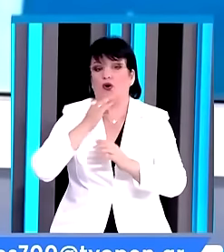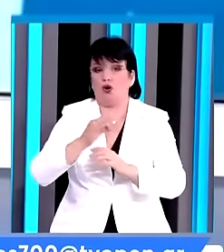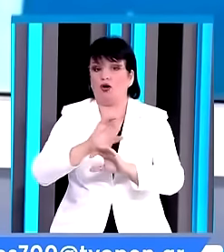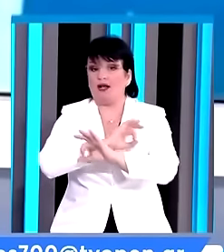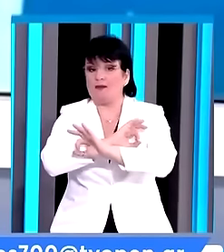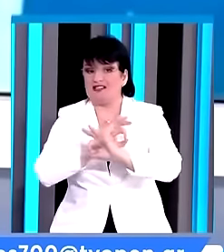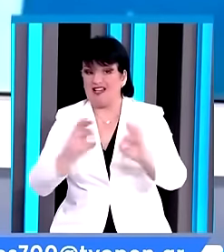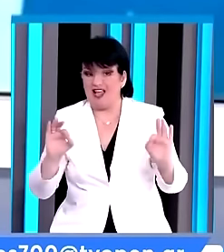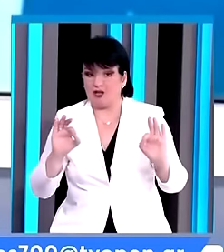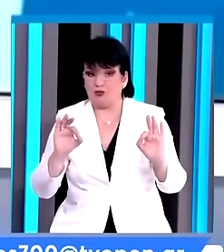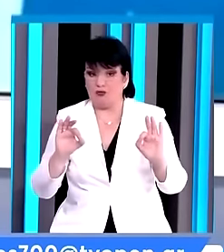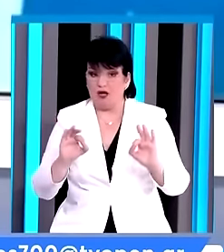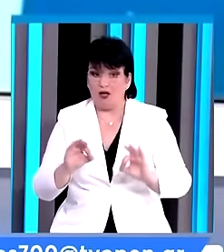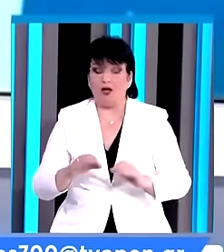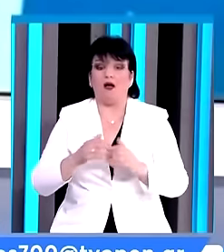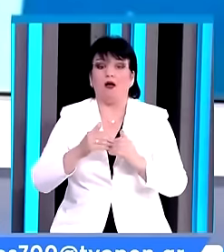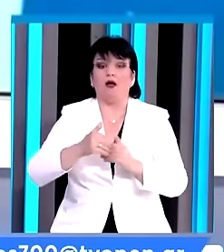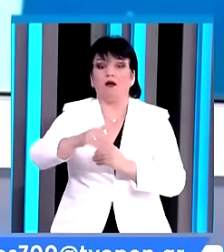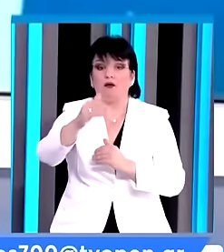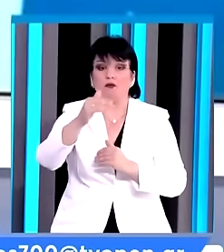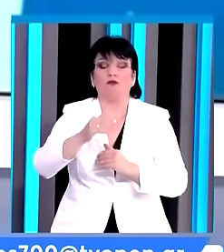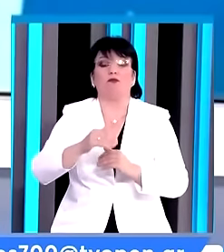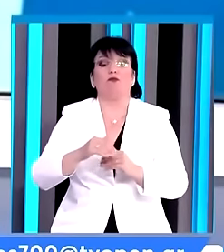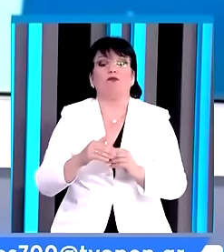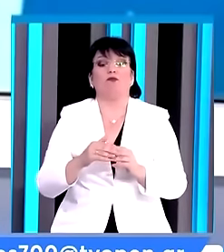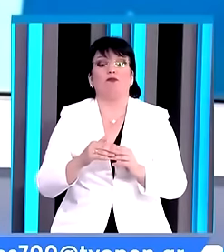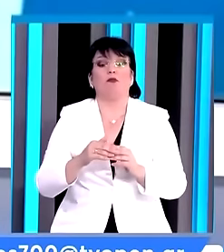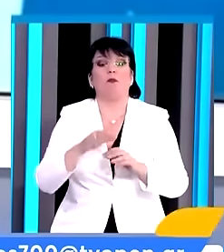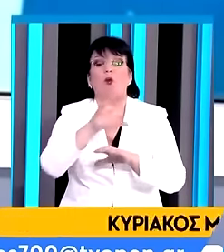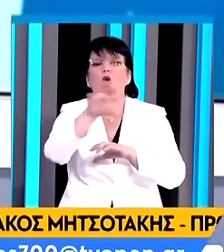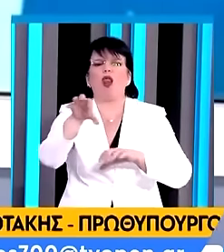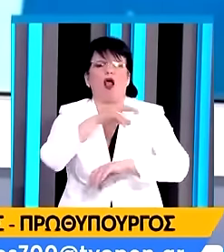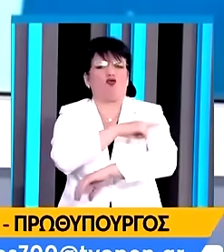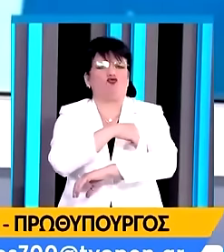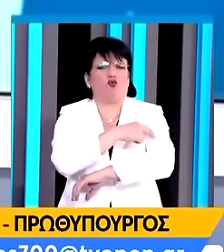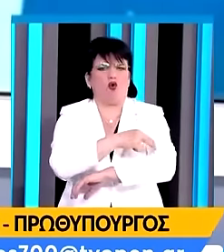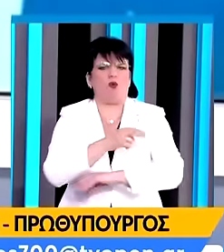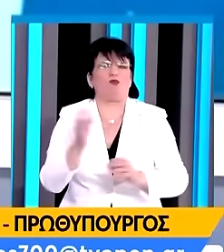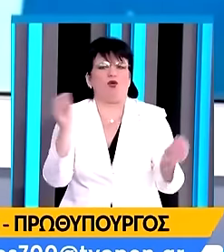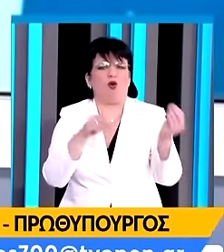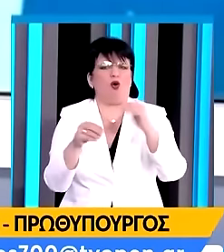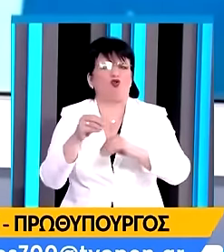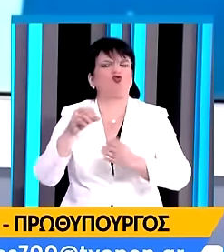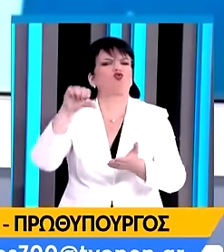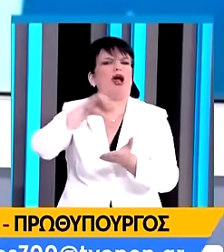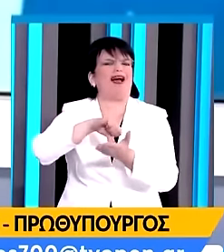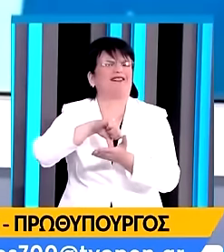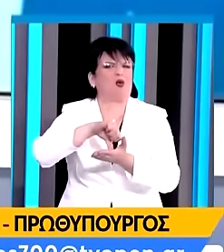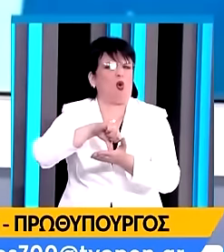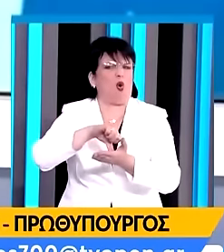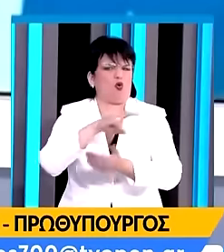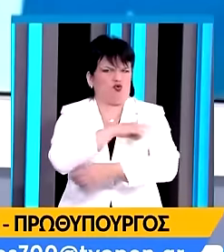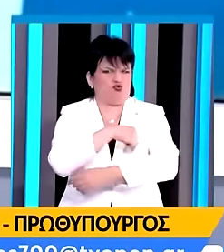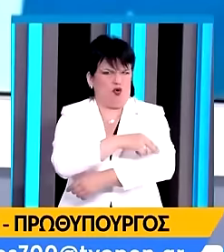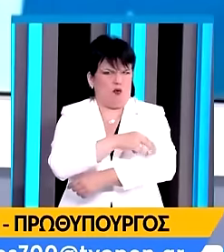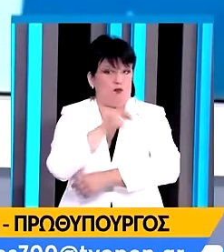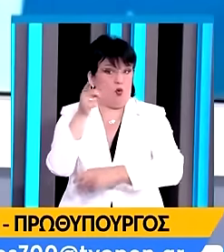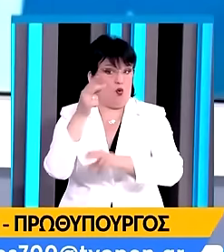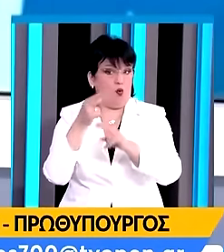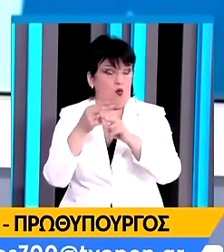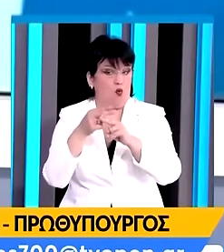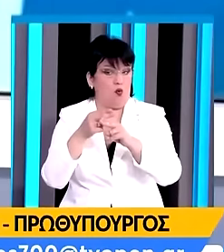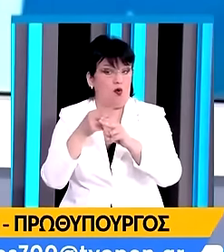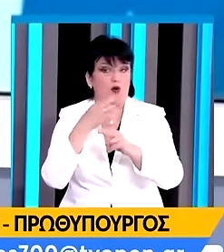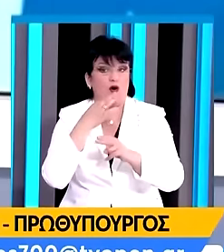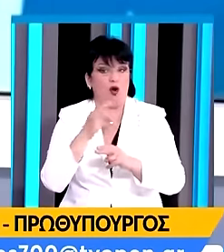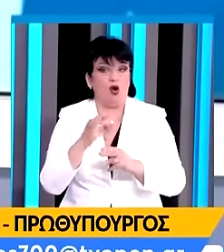πανέτοιμα. Ξαναφτιάχνουμε τα τμήματα επειγόντων περιστατικών σε πάρα πολλά νοσοκομεία. Βρέθηκα τις προάλλες στο Αττικό. Το Αττικό είναι νοσοκομείο αναφοράς